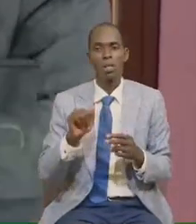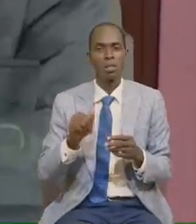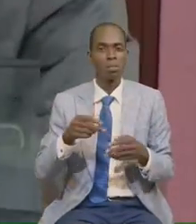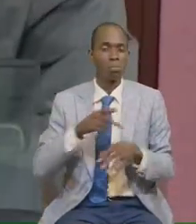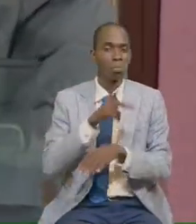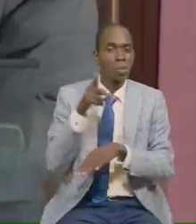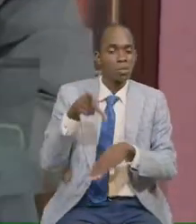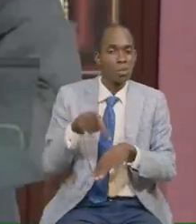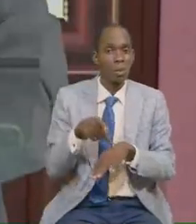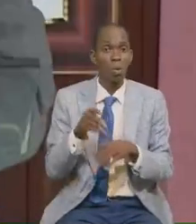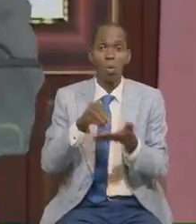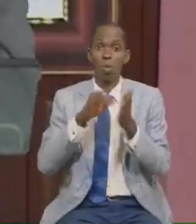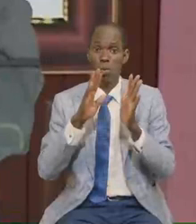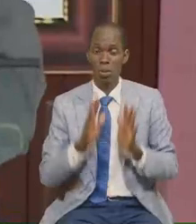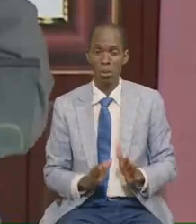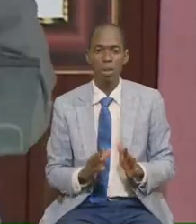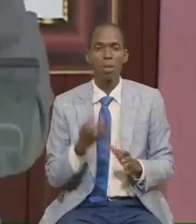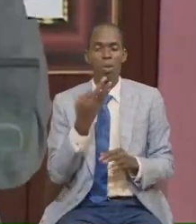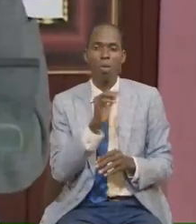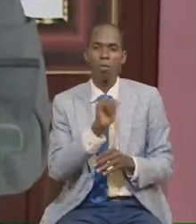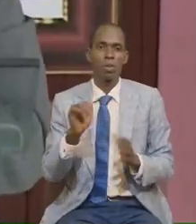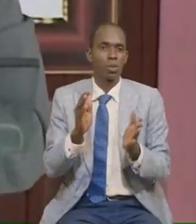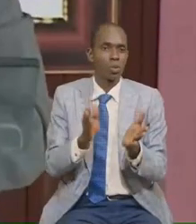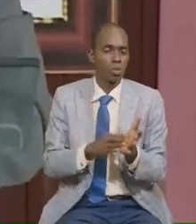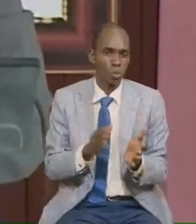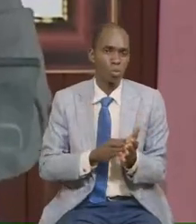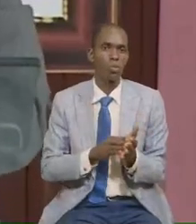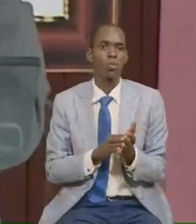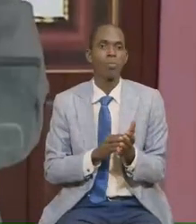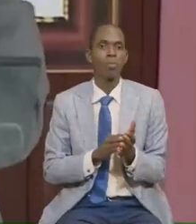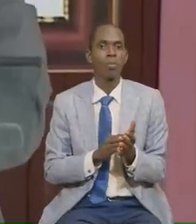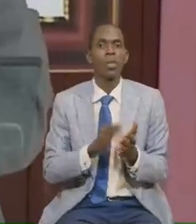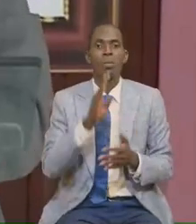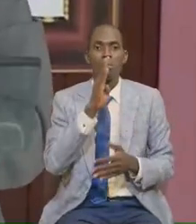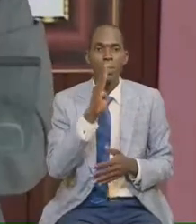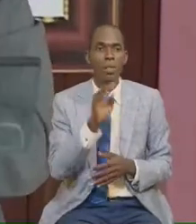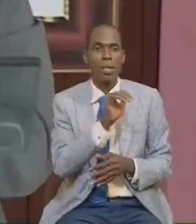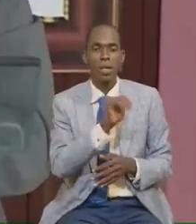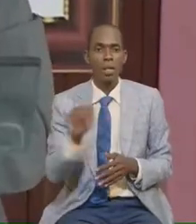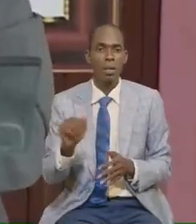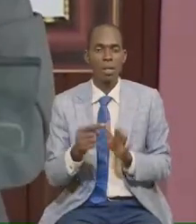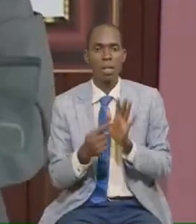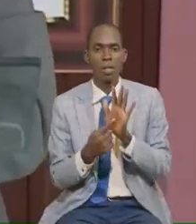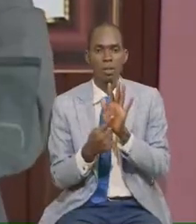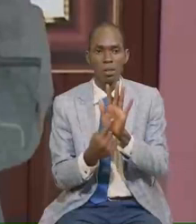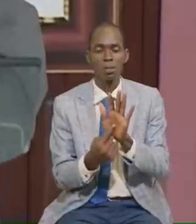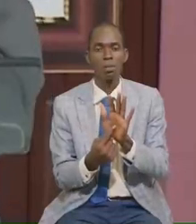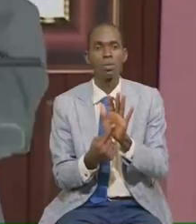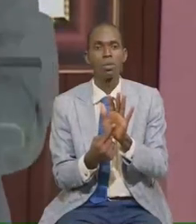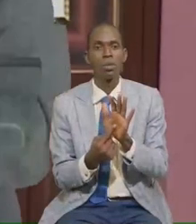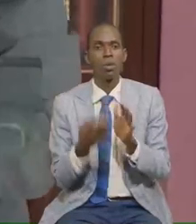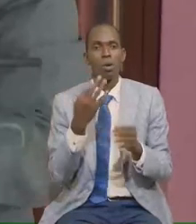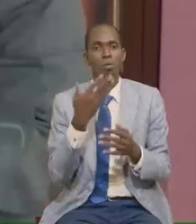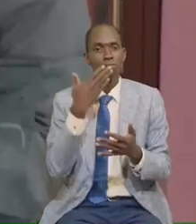d'une école d'un établissement soit un modèle un modèle de bonne oeufs